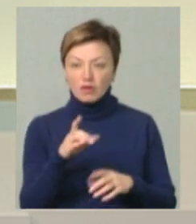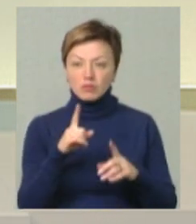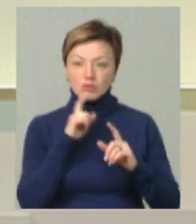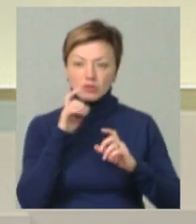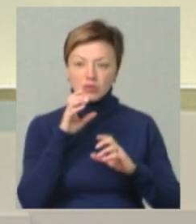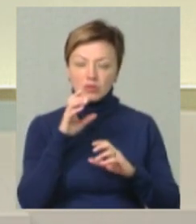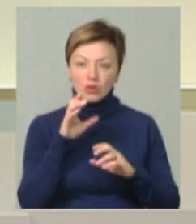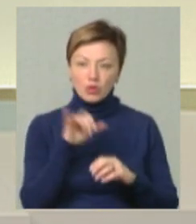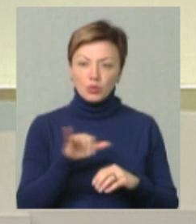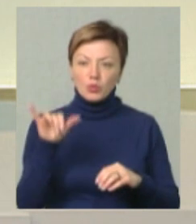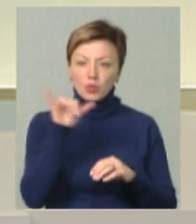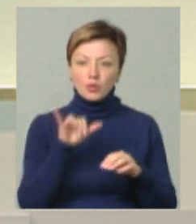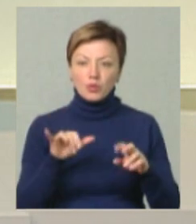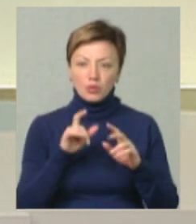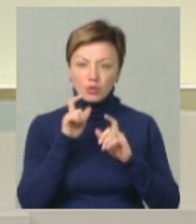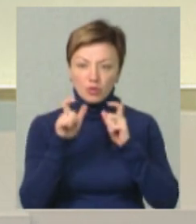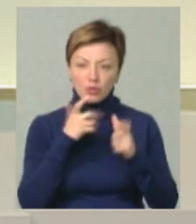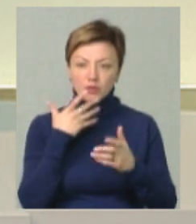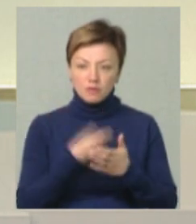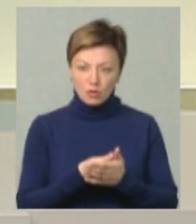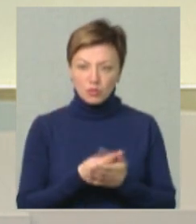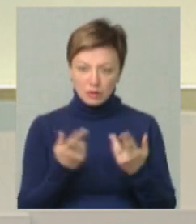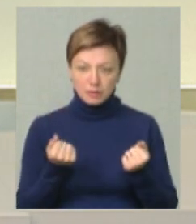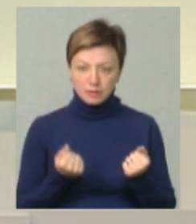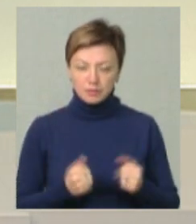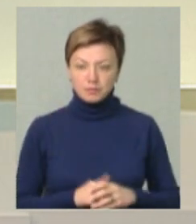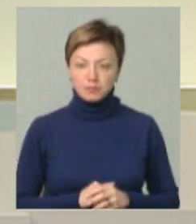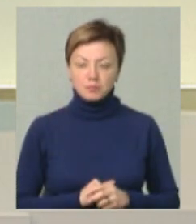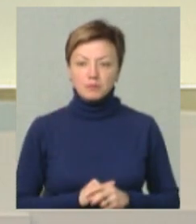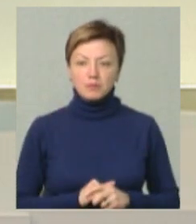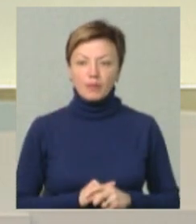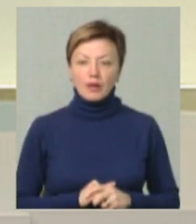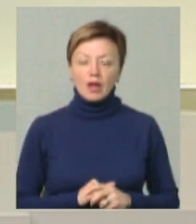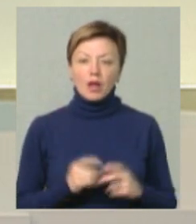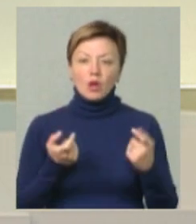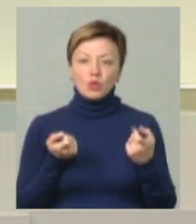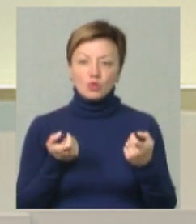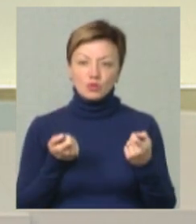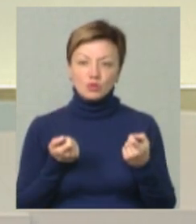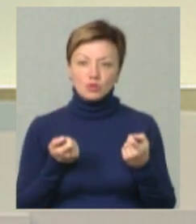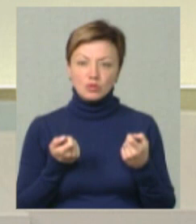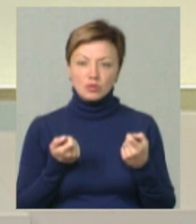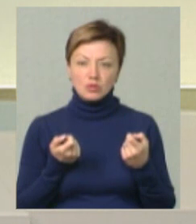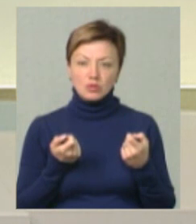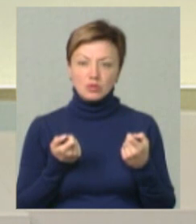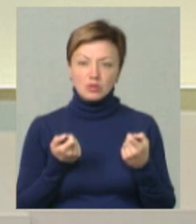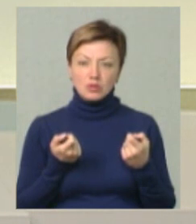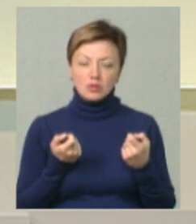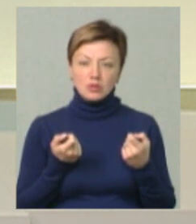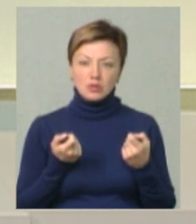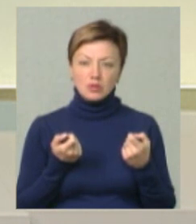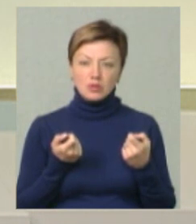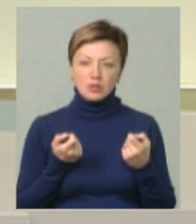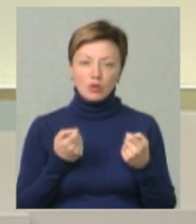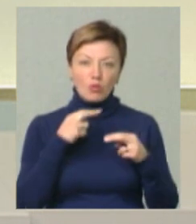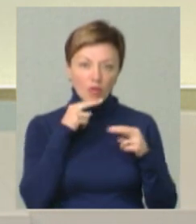тварин починають якби вити по-своєму. Ну, так, то есть, і вже трошки вони більш, скажімо так,